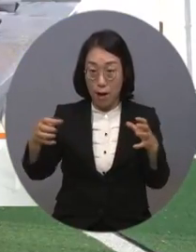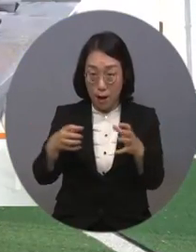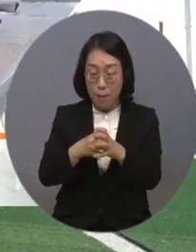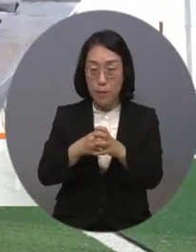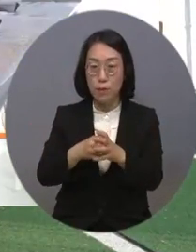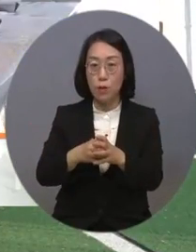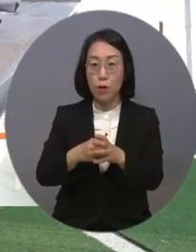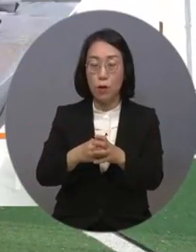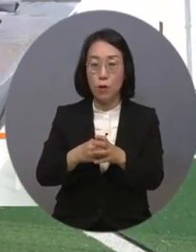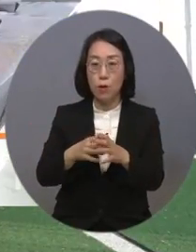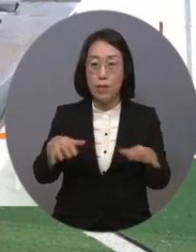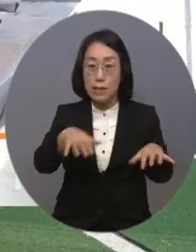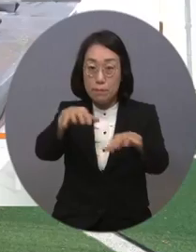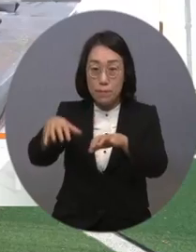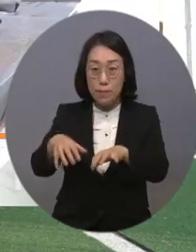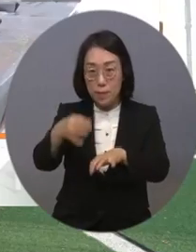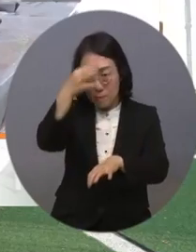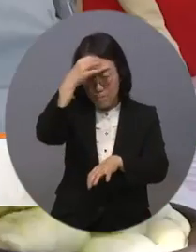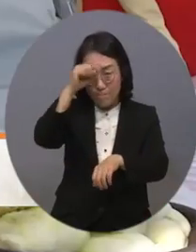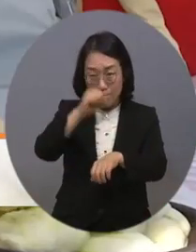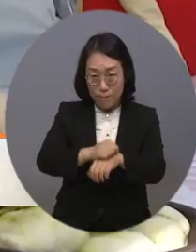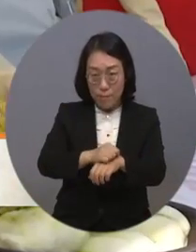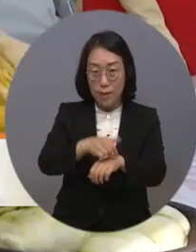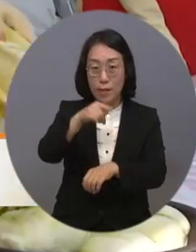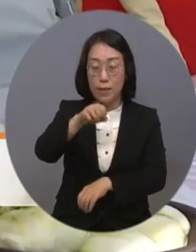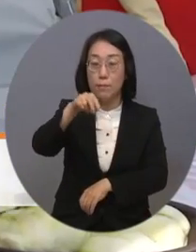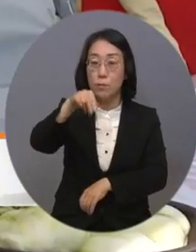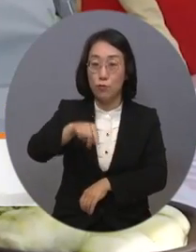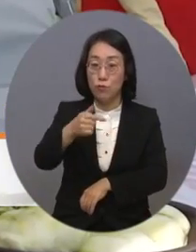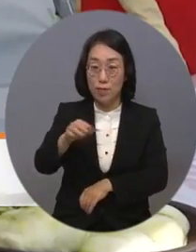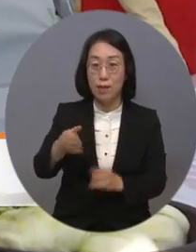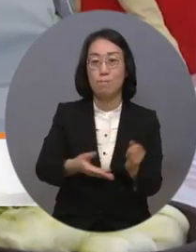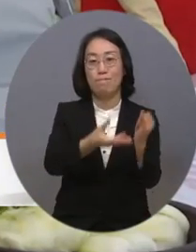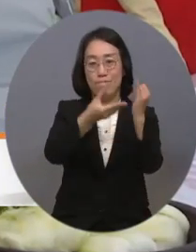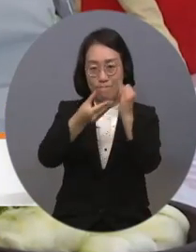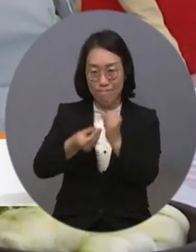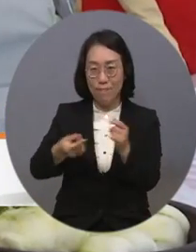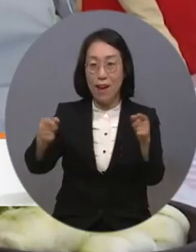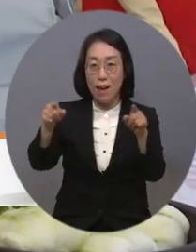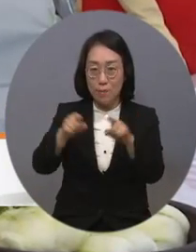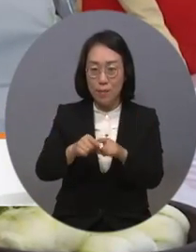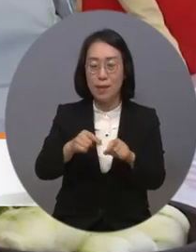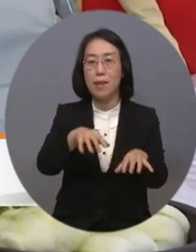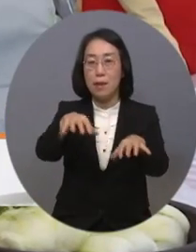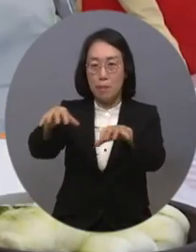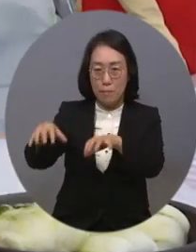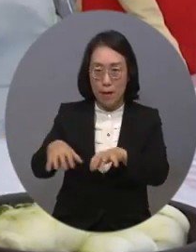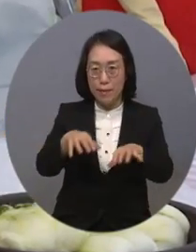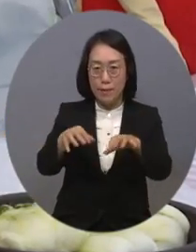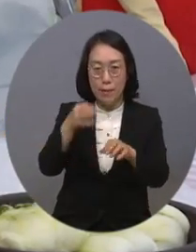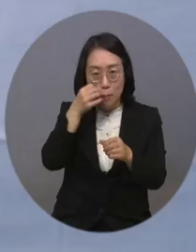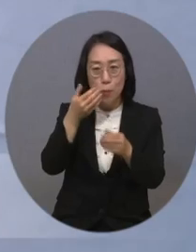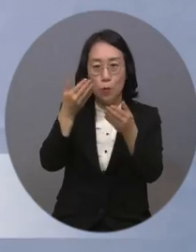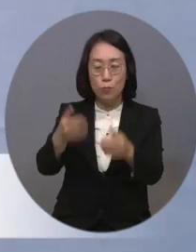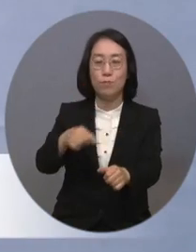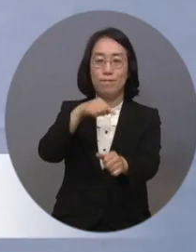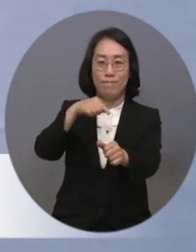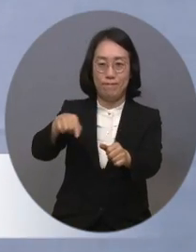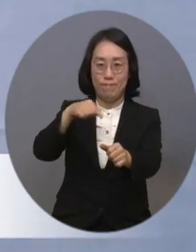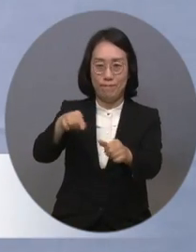김치 명장으로 알려진 김순자 씨가 참석자들과 함께 김장김치 담그기를 시연했습니다.